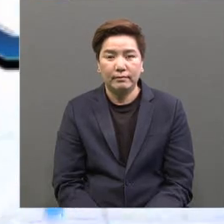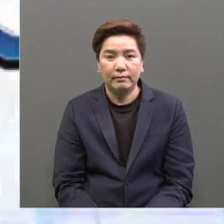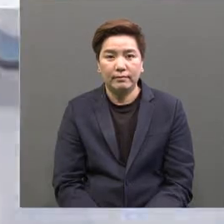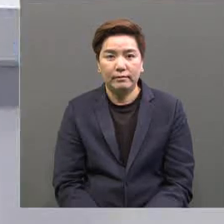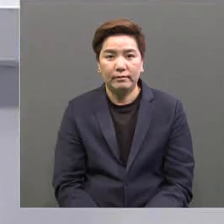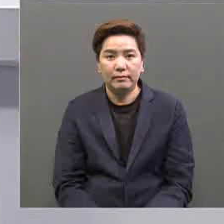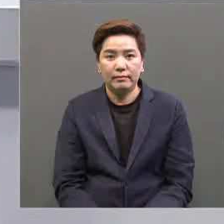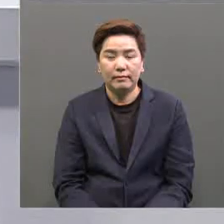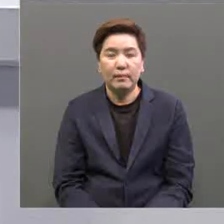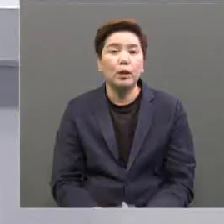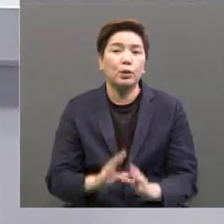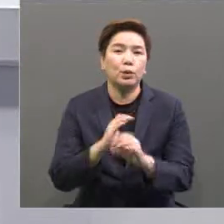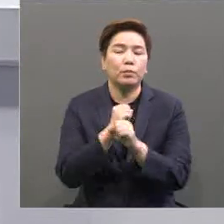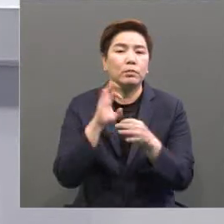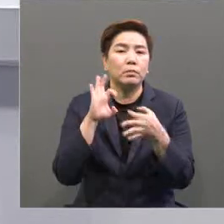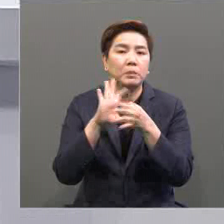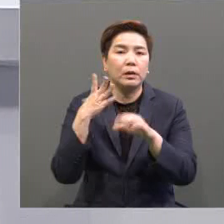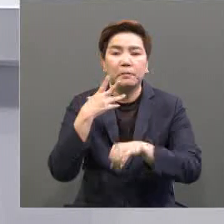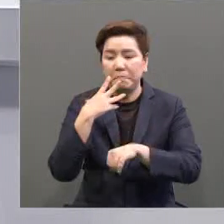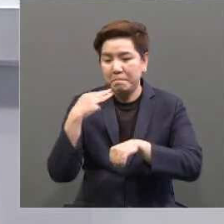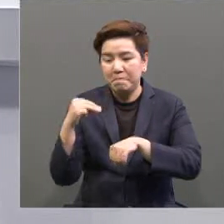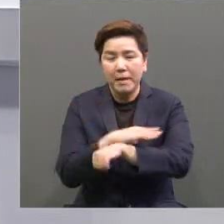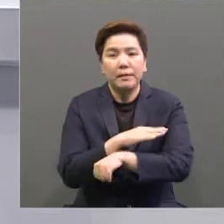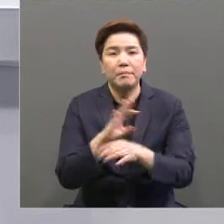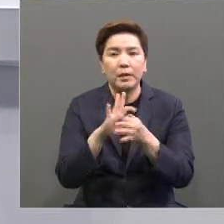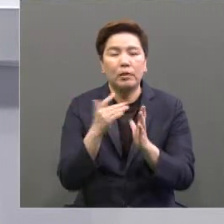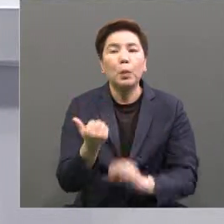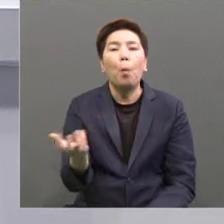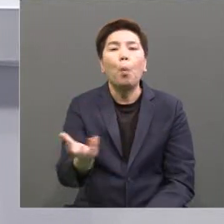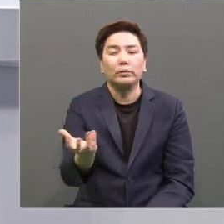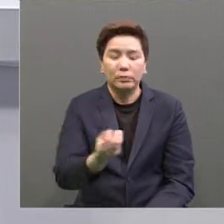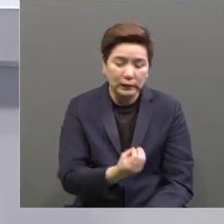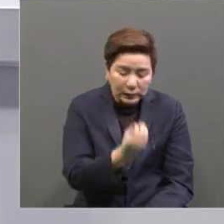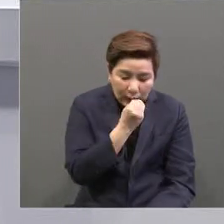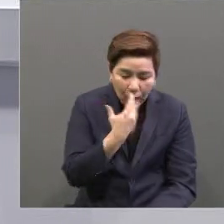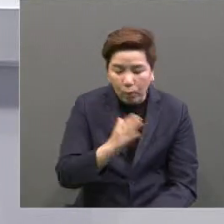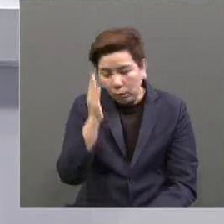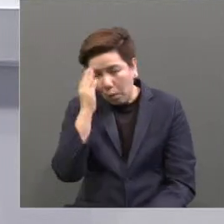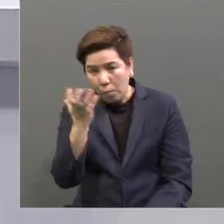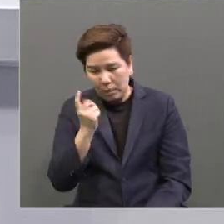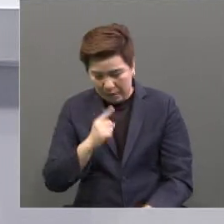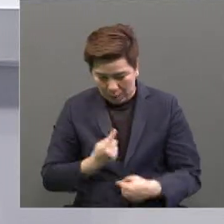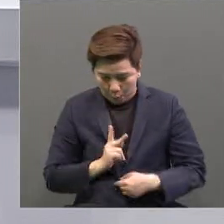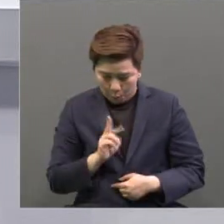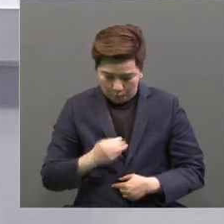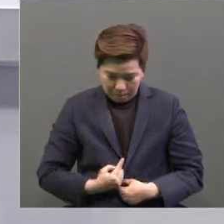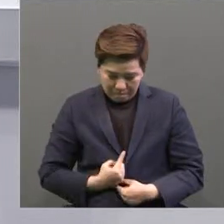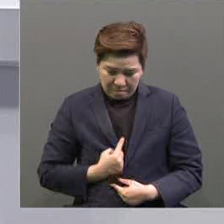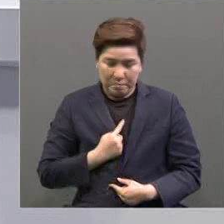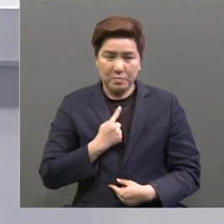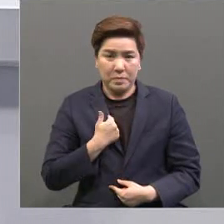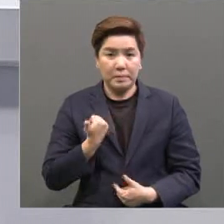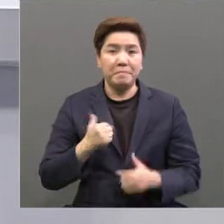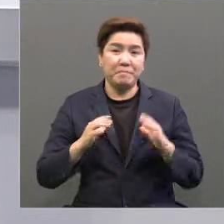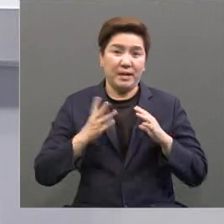ค่ะสรุปว่าไม่เกี่ยวกับมะเร็งหลอดเลือดแต่ทำให้นอนไม่หลับแล้วอ้วนนั่นเองพอกินเสร็จแล้วนอนเลยกดไหลย้อนด้วยระวังกดไหลย้อนด้วยนะครับอ่ะเดี๋ยว